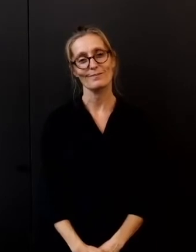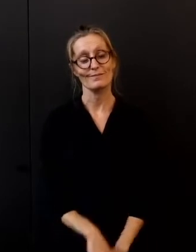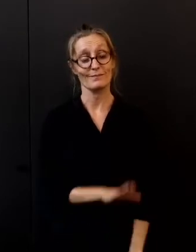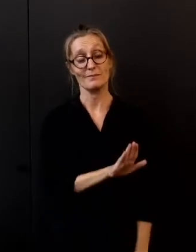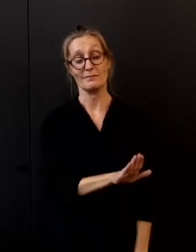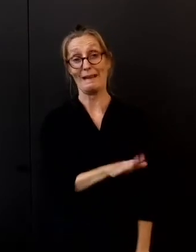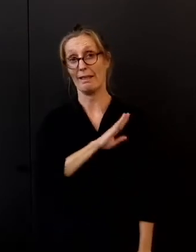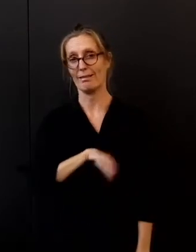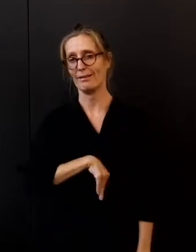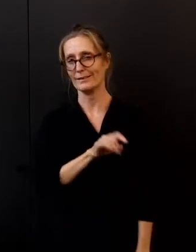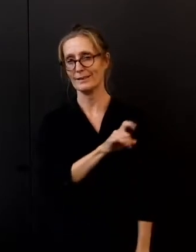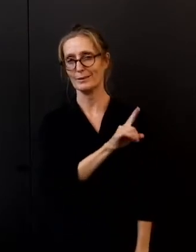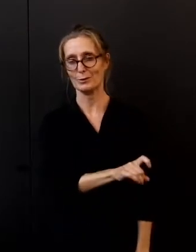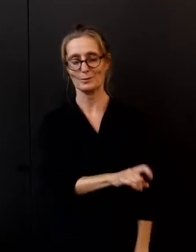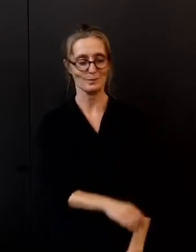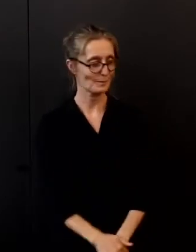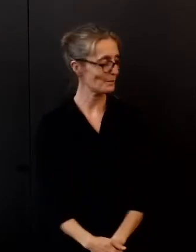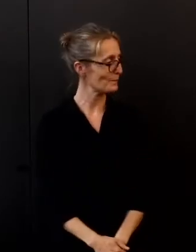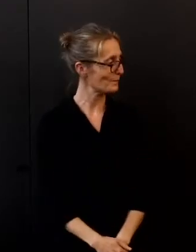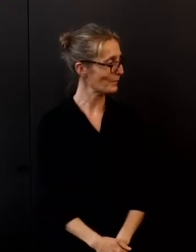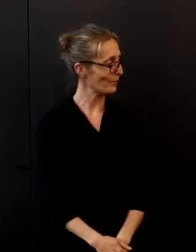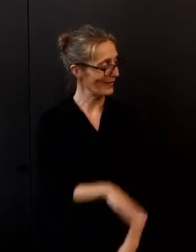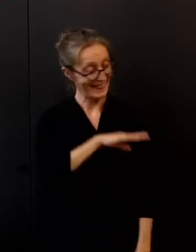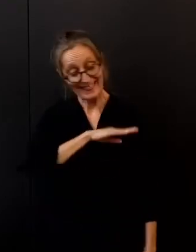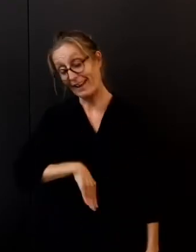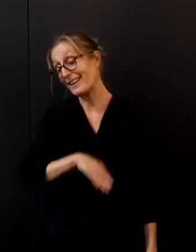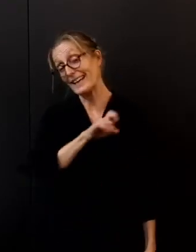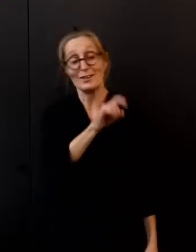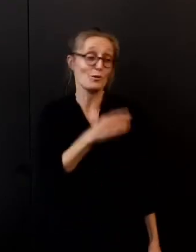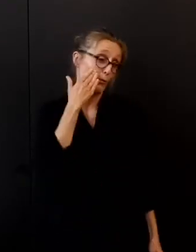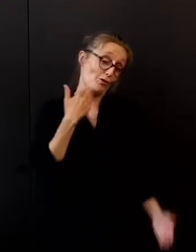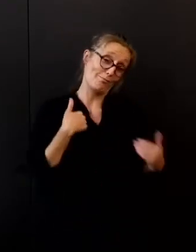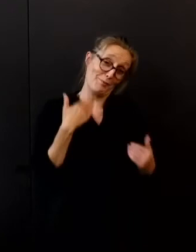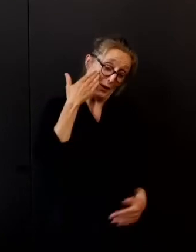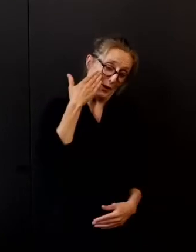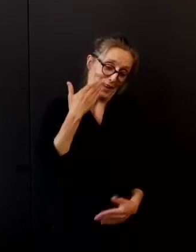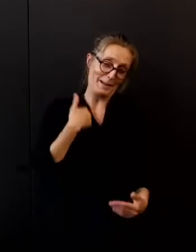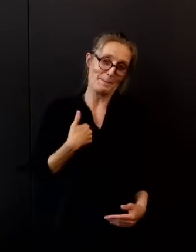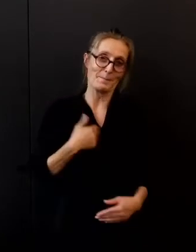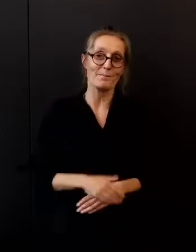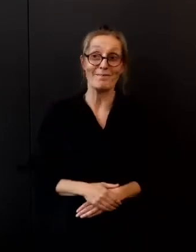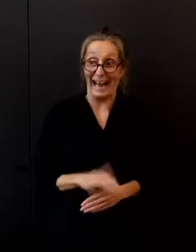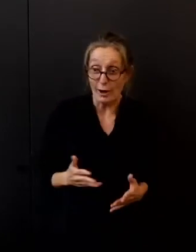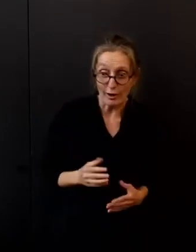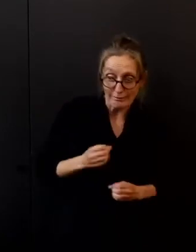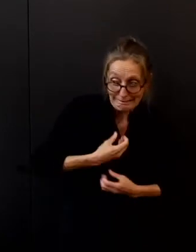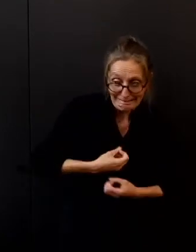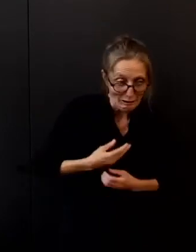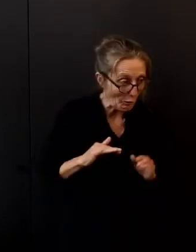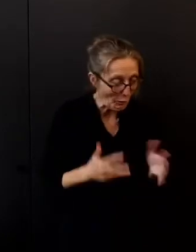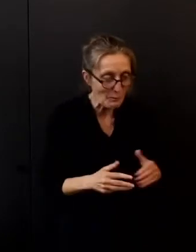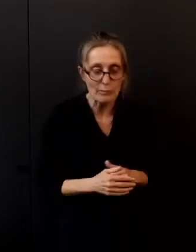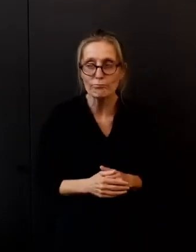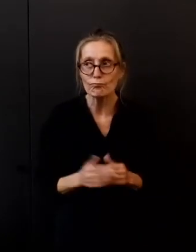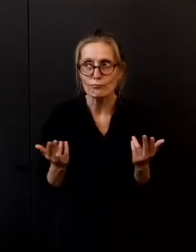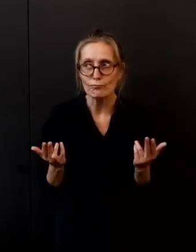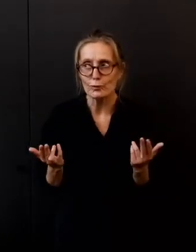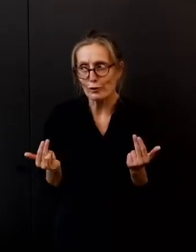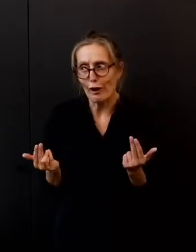Attends, Baptiste, j'ai une dernière question. J'en ai une dernière, c'était obligé, tu le sais très bien. Alors, c'était comment ? Ça